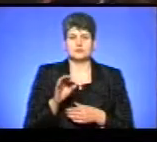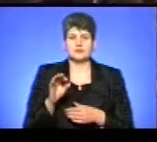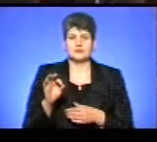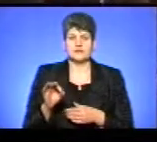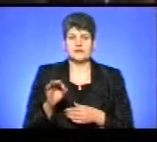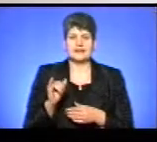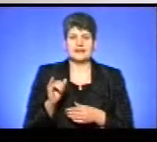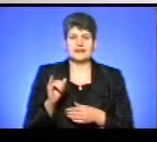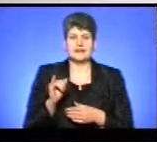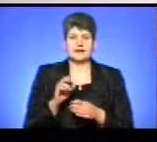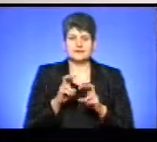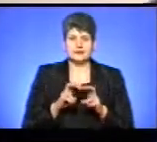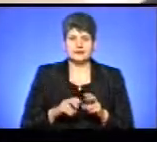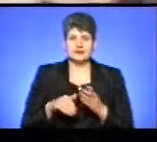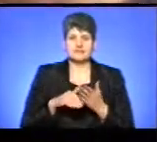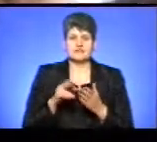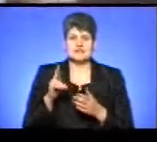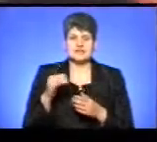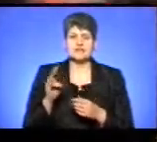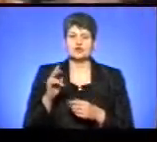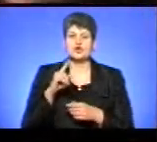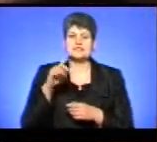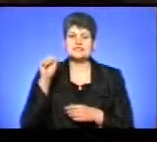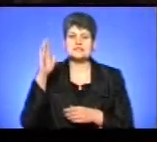аналітика з інвестицій. Хто за?